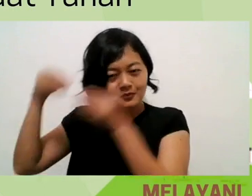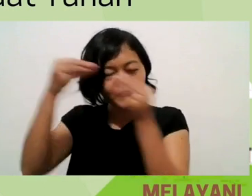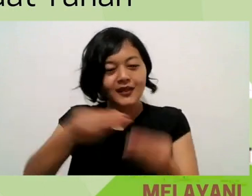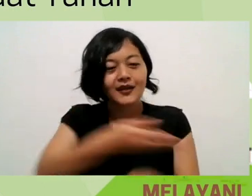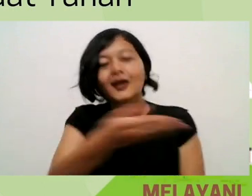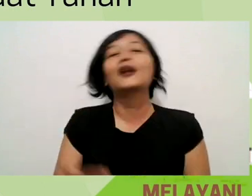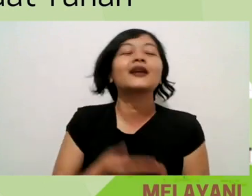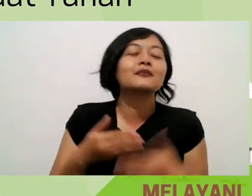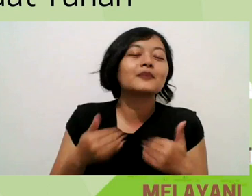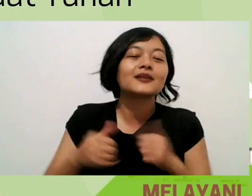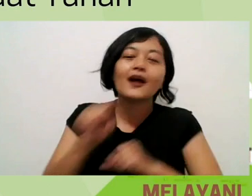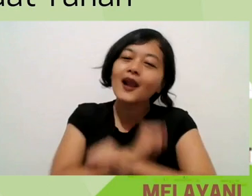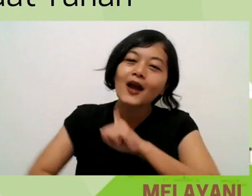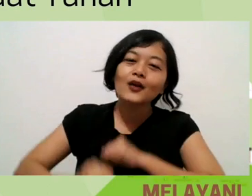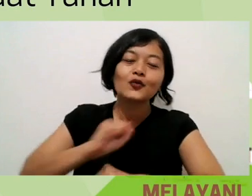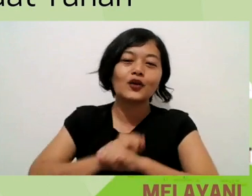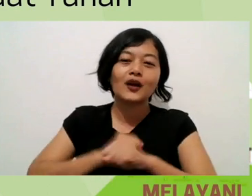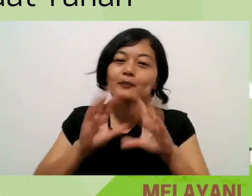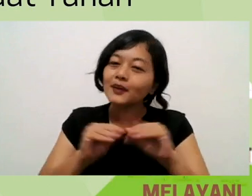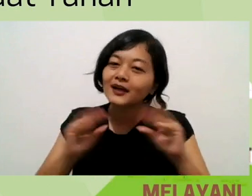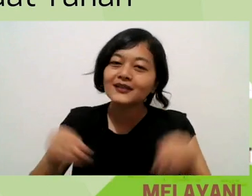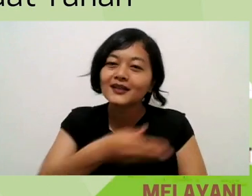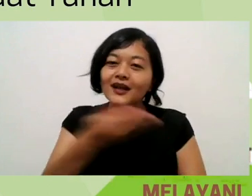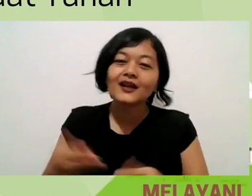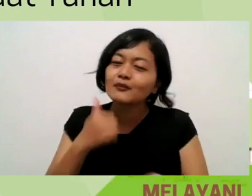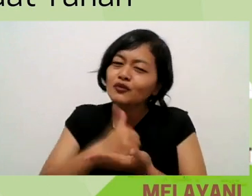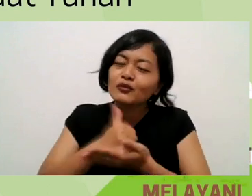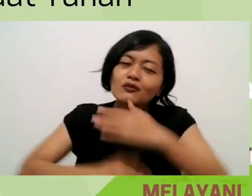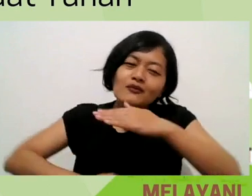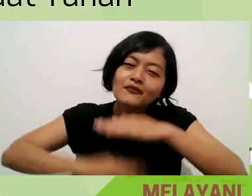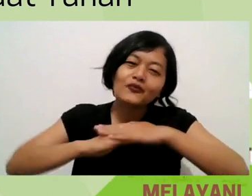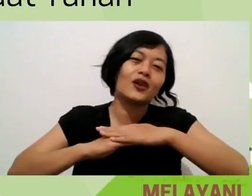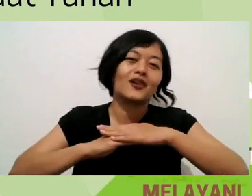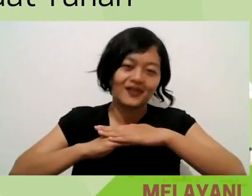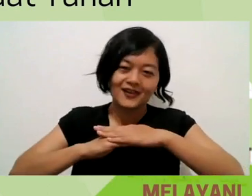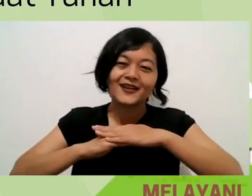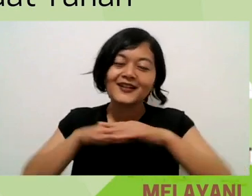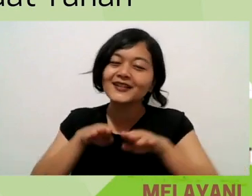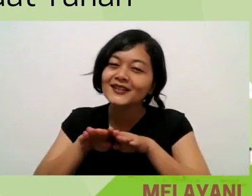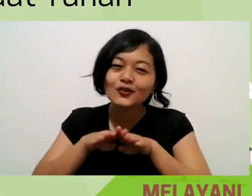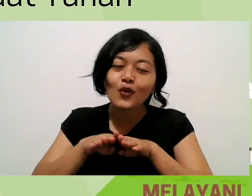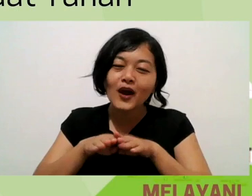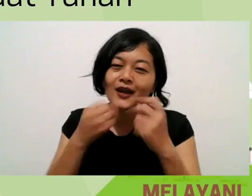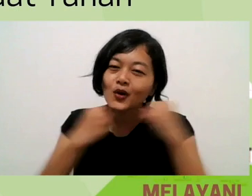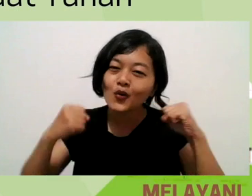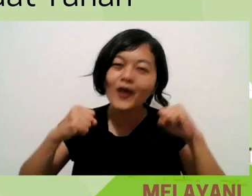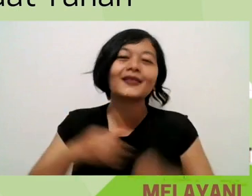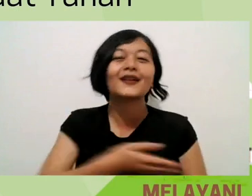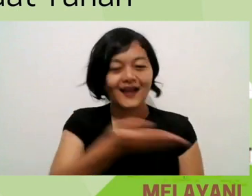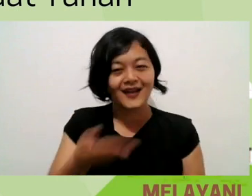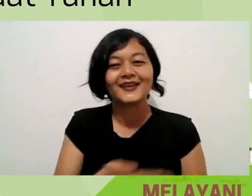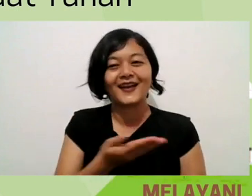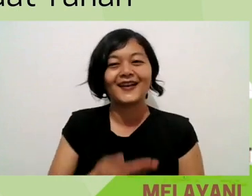talenta yang dari Tuhan harus dikerjakan secara optimal bagi pekerjaan Tuhan.